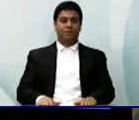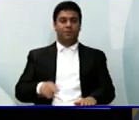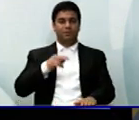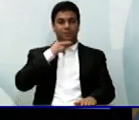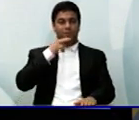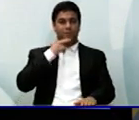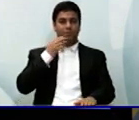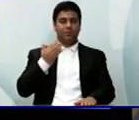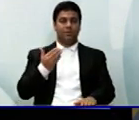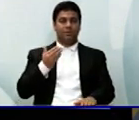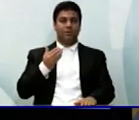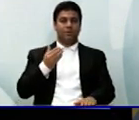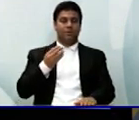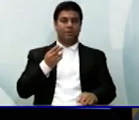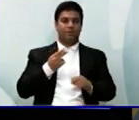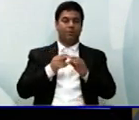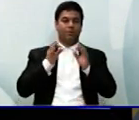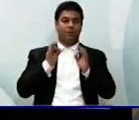толком.